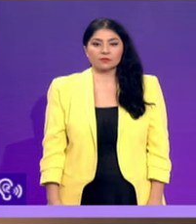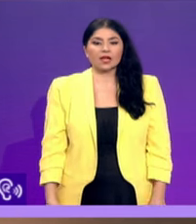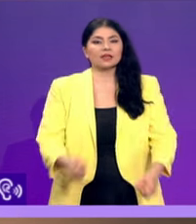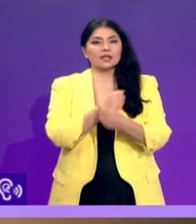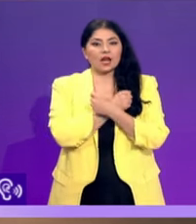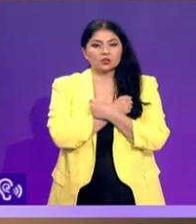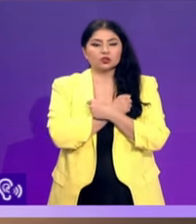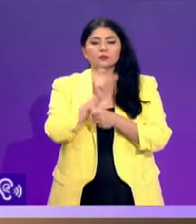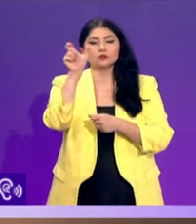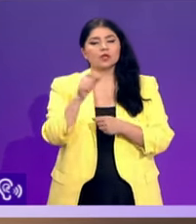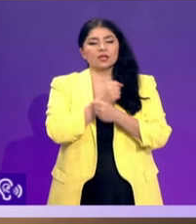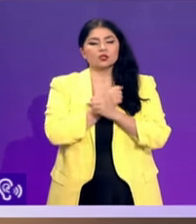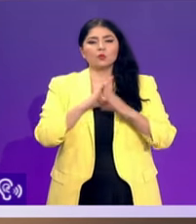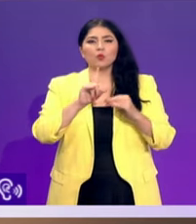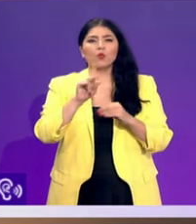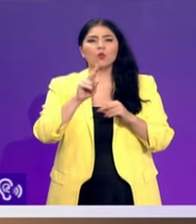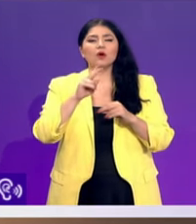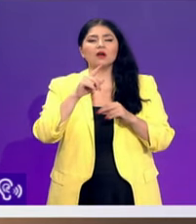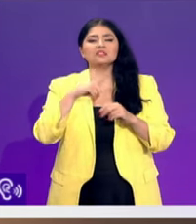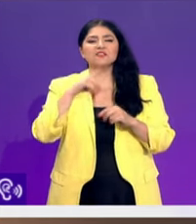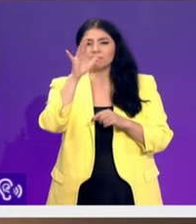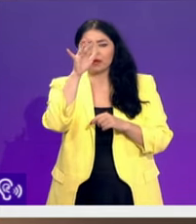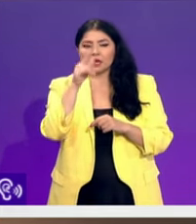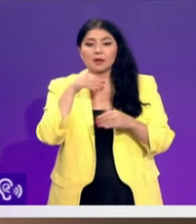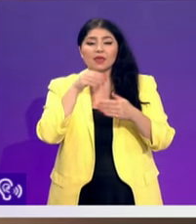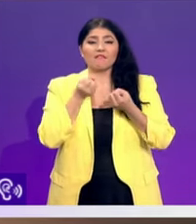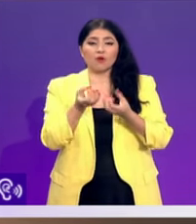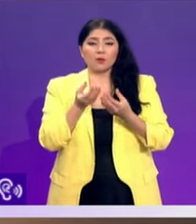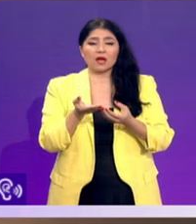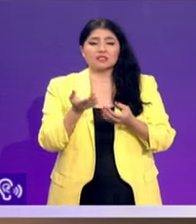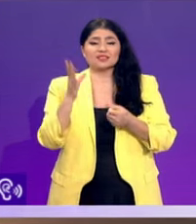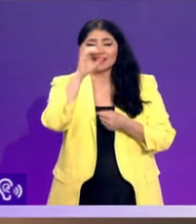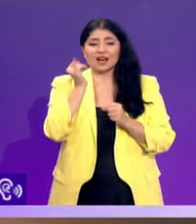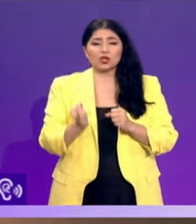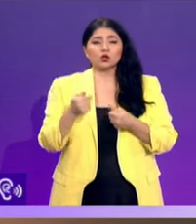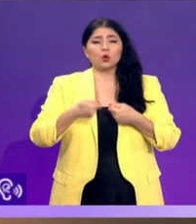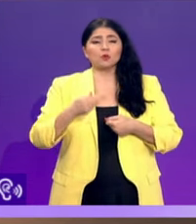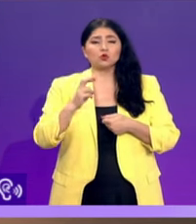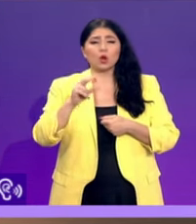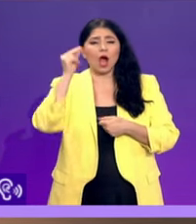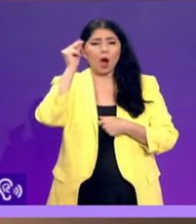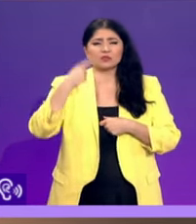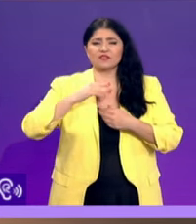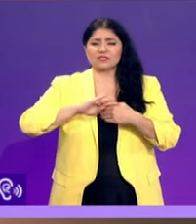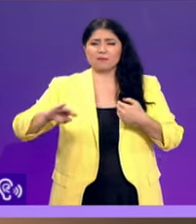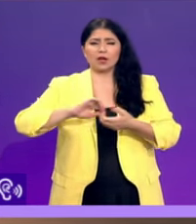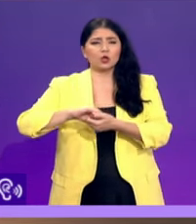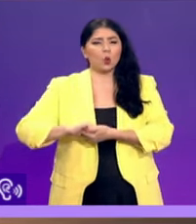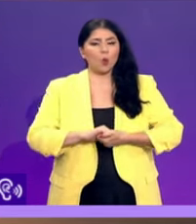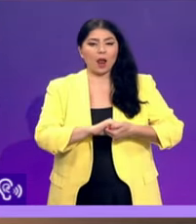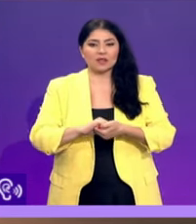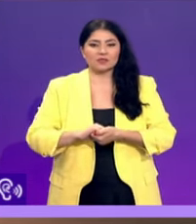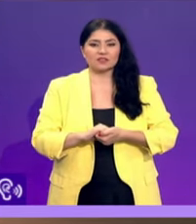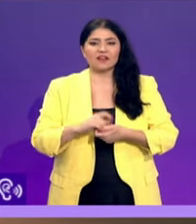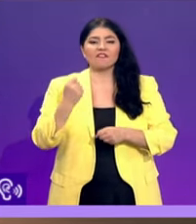Dragilor, dragi români, nu vă lăsați păcăliți. Mesajul în această seară al domnului Ciucă, prin care anunță că va rupe coaliția, nu